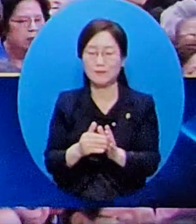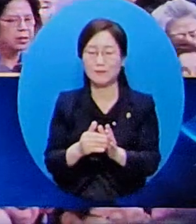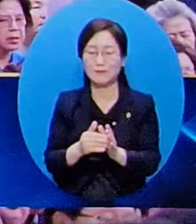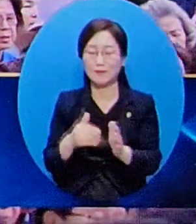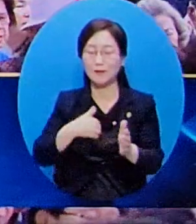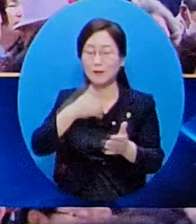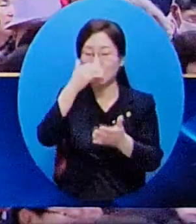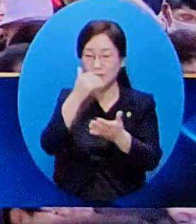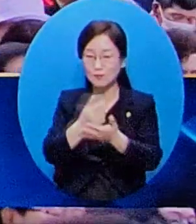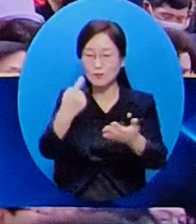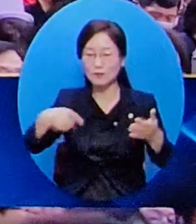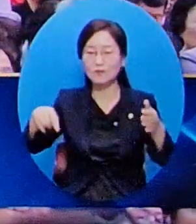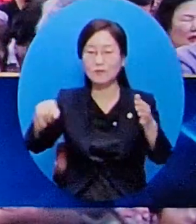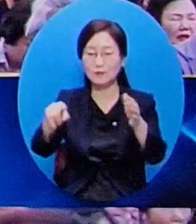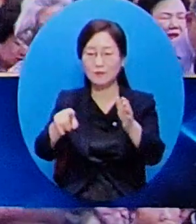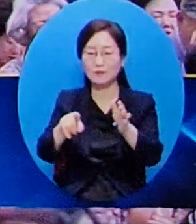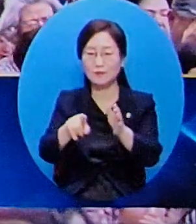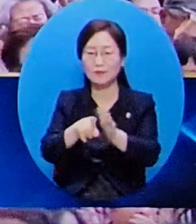제 죄를 위하여